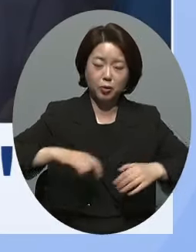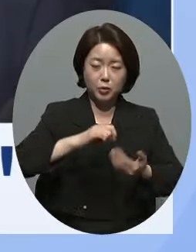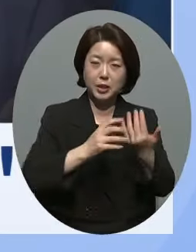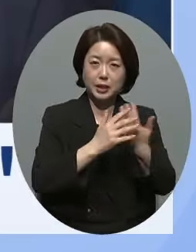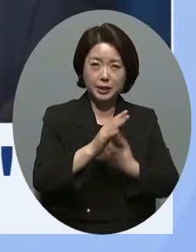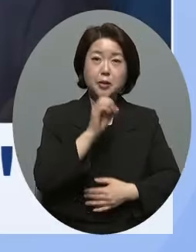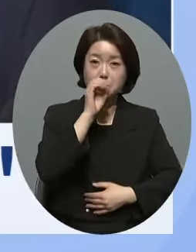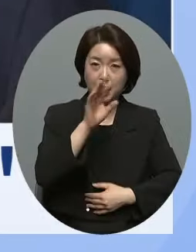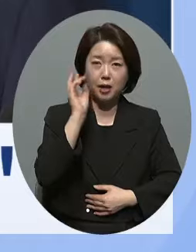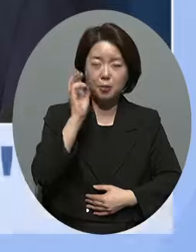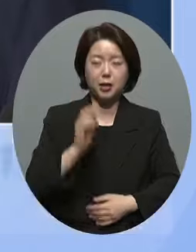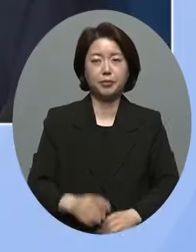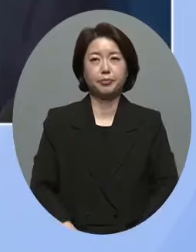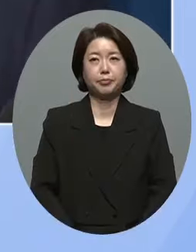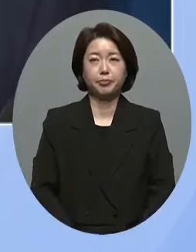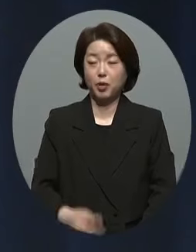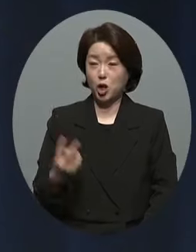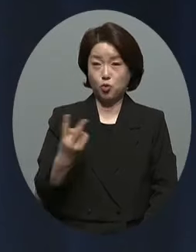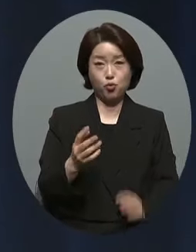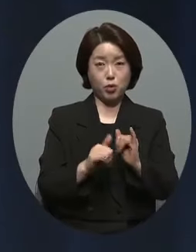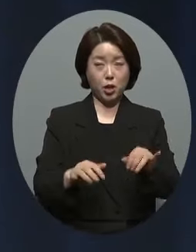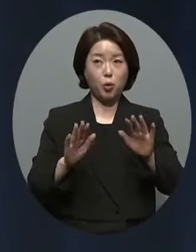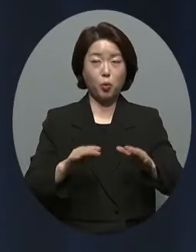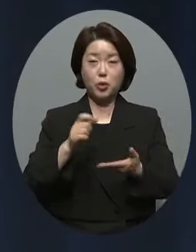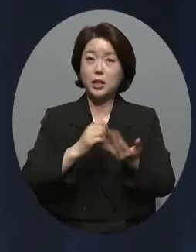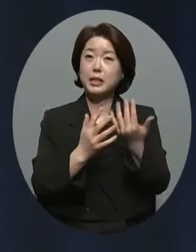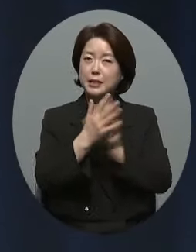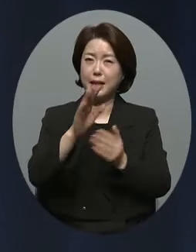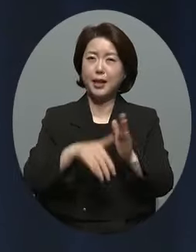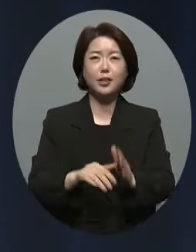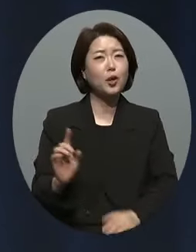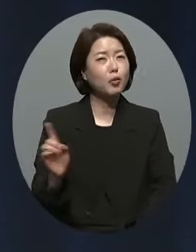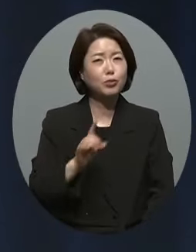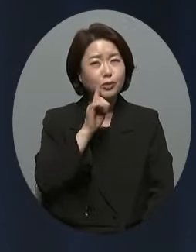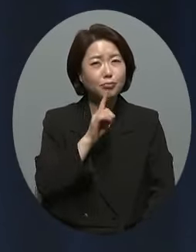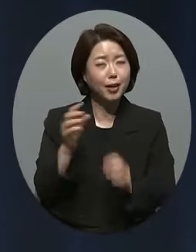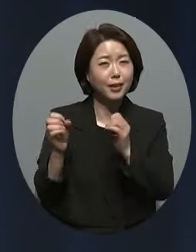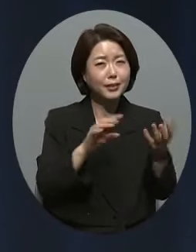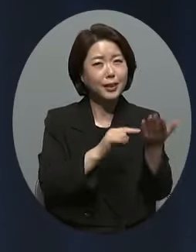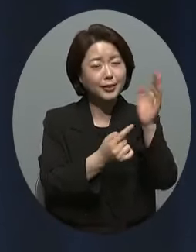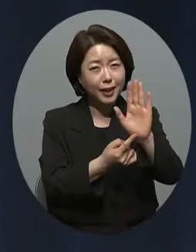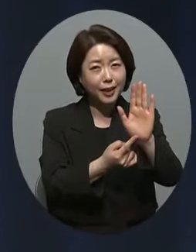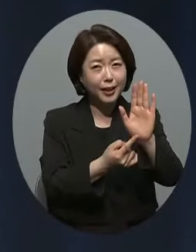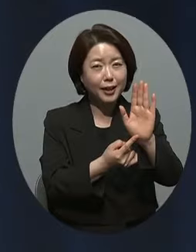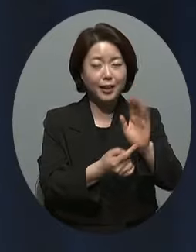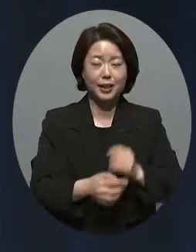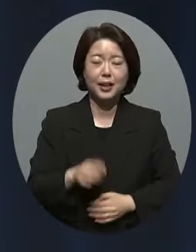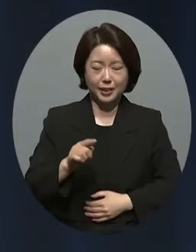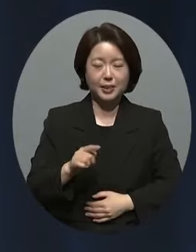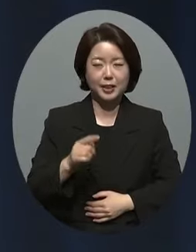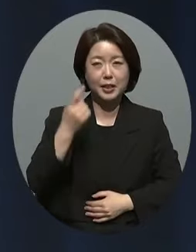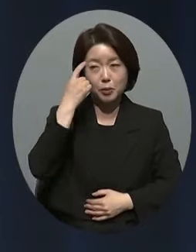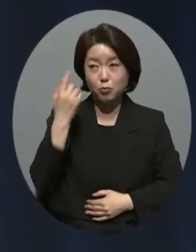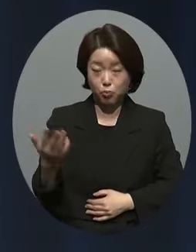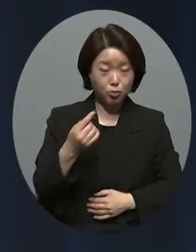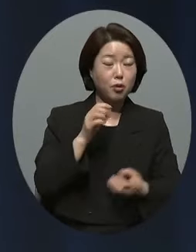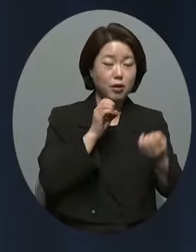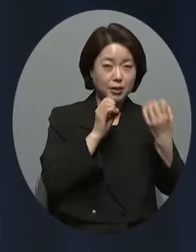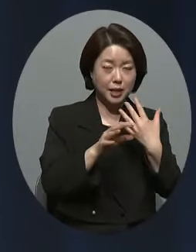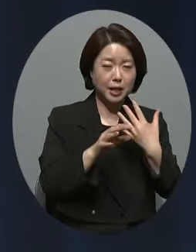싶 생각이 됩니다 지금 저희가 이제 두 널 분들과 함께 오늘 기차 회견에서 어떤 이야기들이 오고 나오게 될지를 지금 이야기를 하고 기자들이 어떤 걸